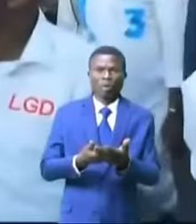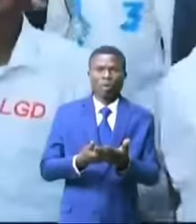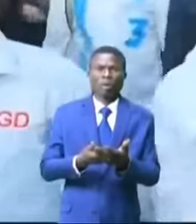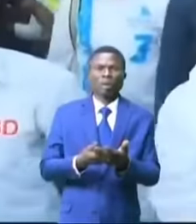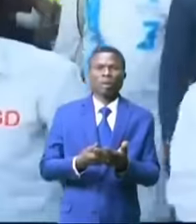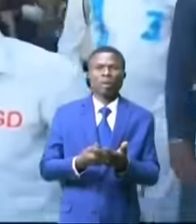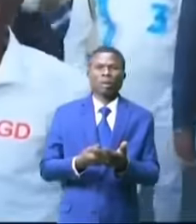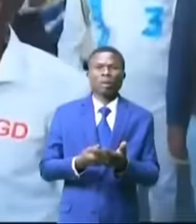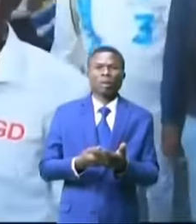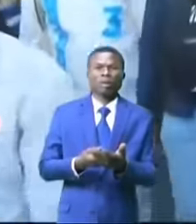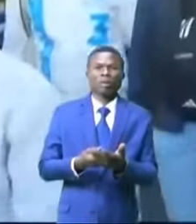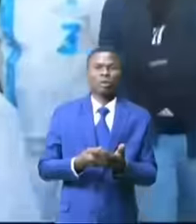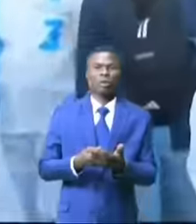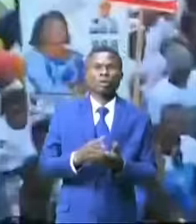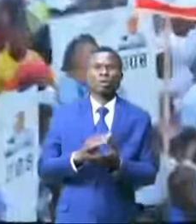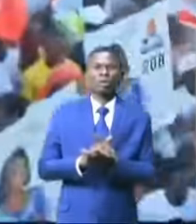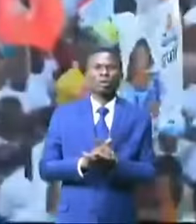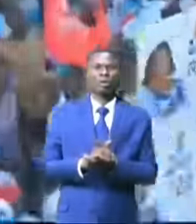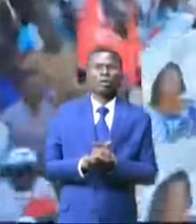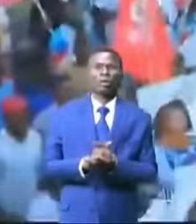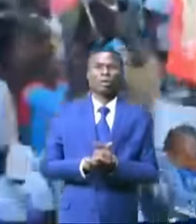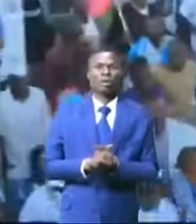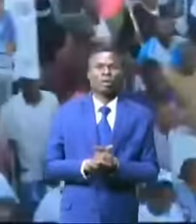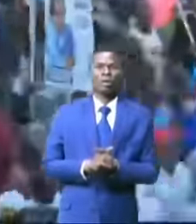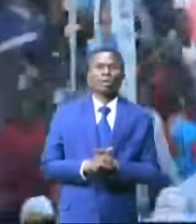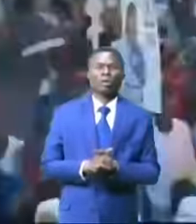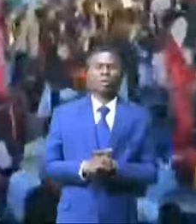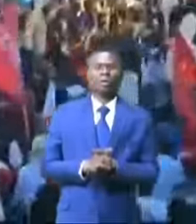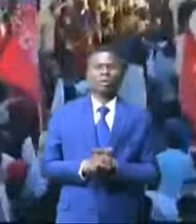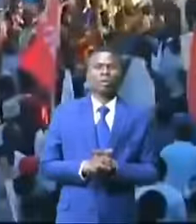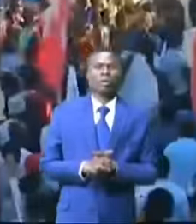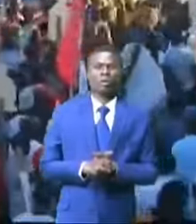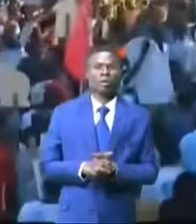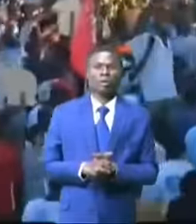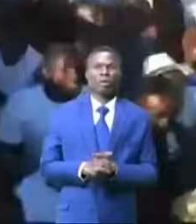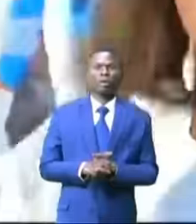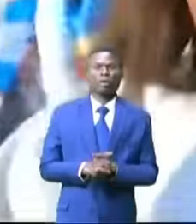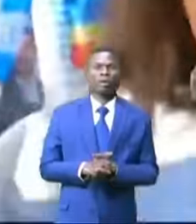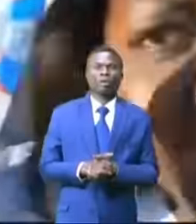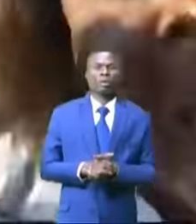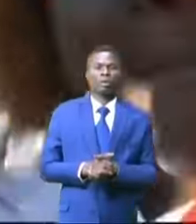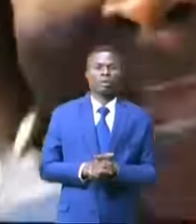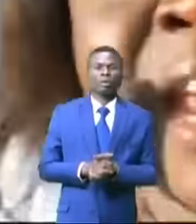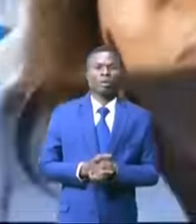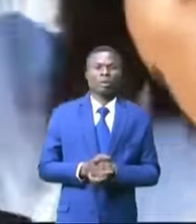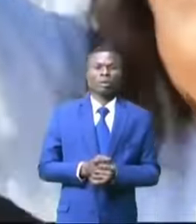au développement du pays ont été abordées lors de cette prise de parole.